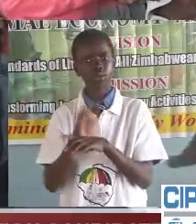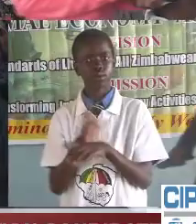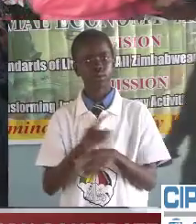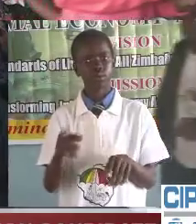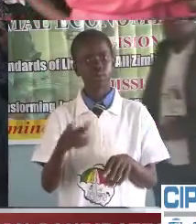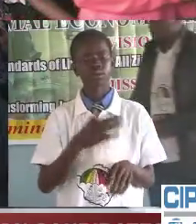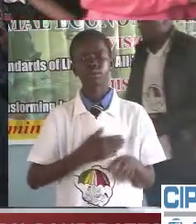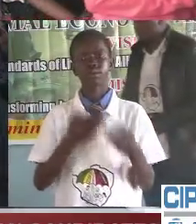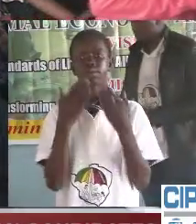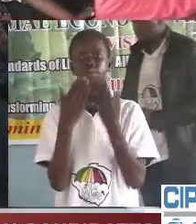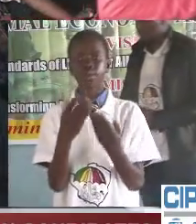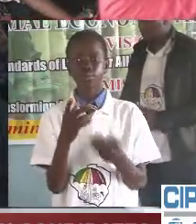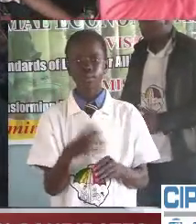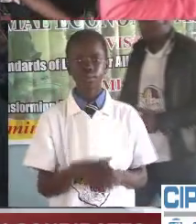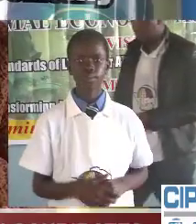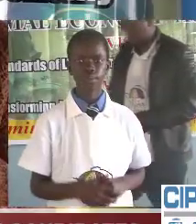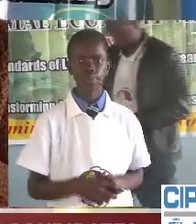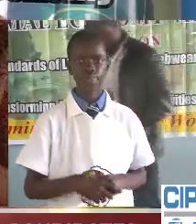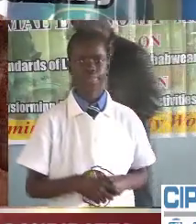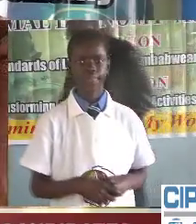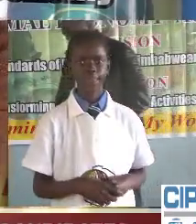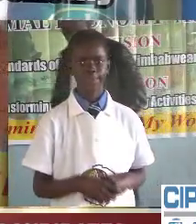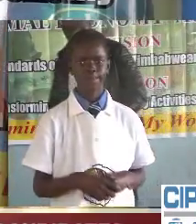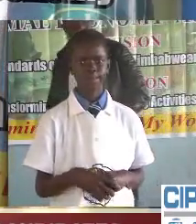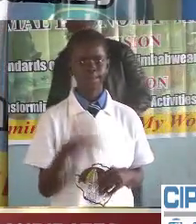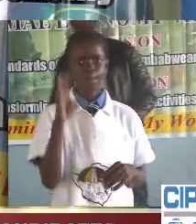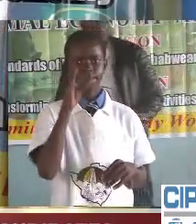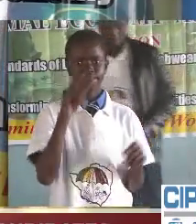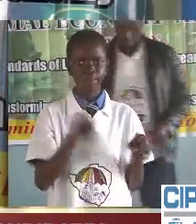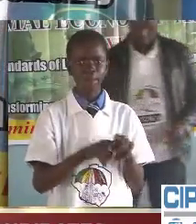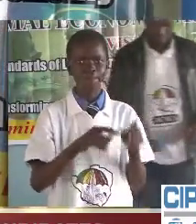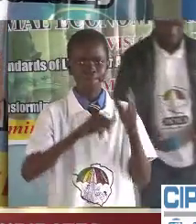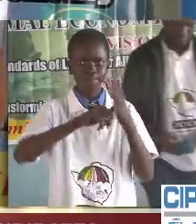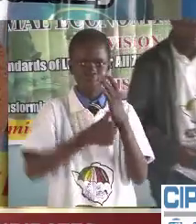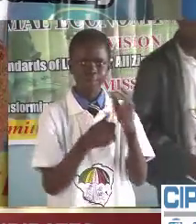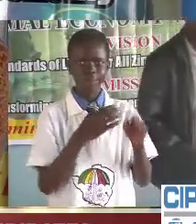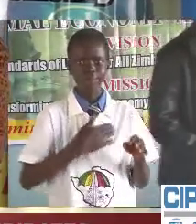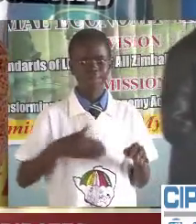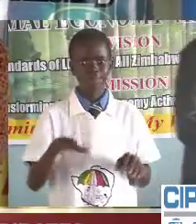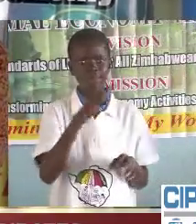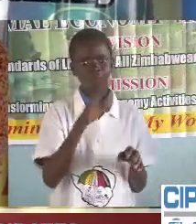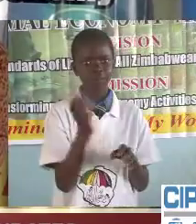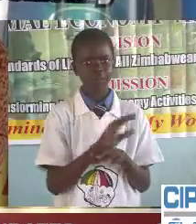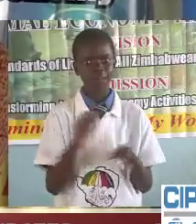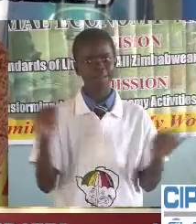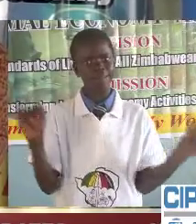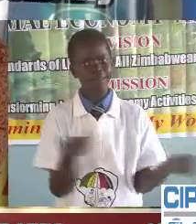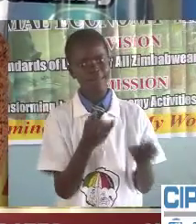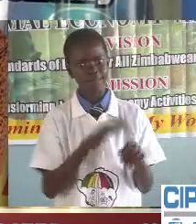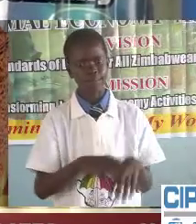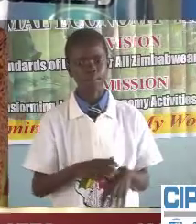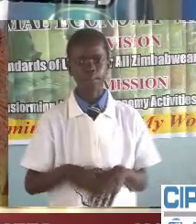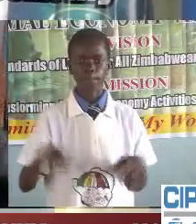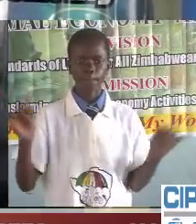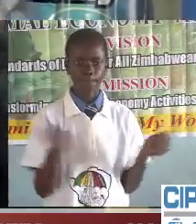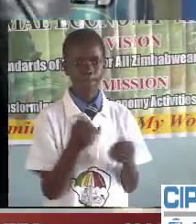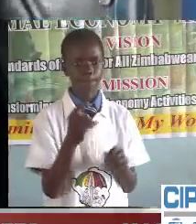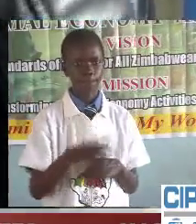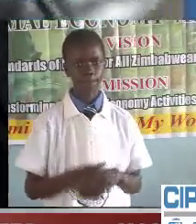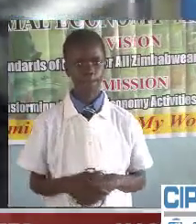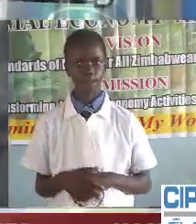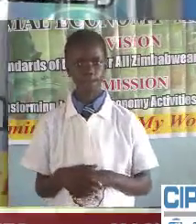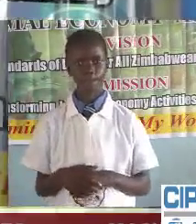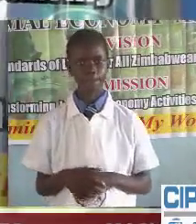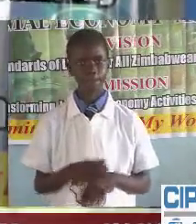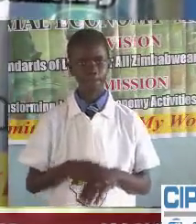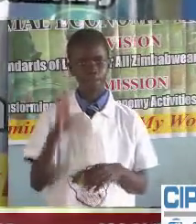kutenda kuti Wisborn vachange vachimhanya chaizvo nemicrophone. Saka ndongokumbira kuti